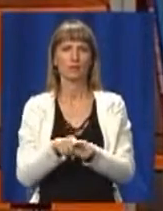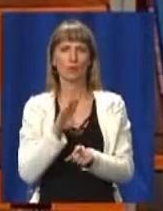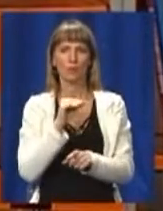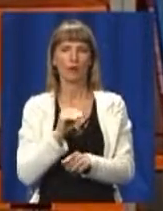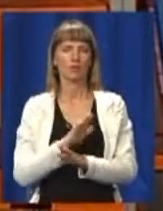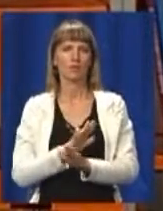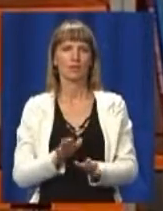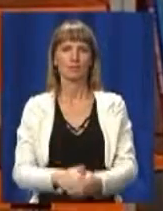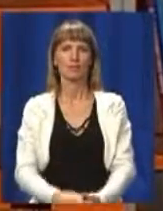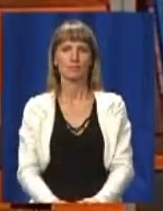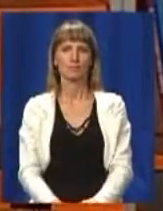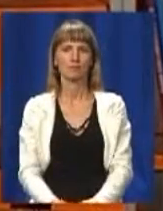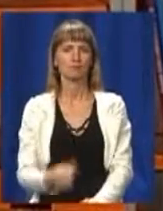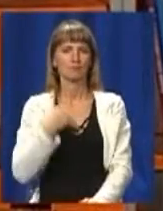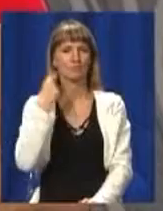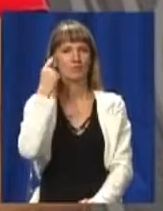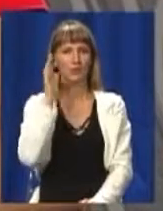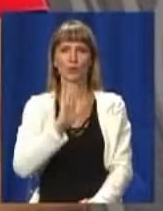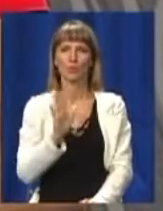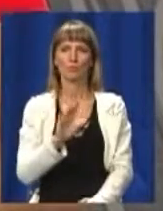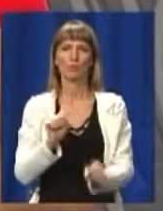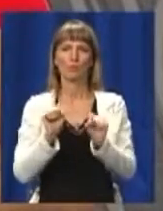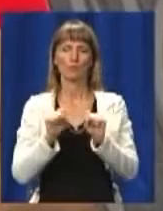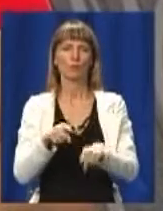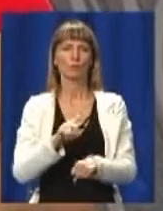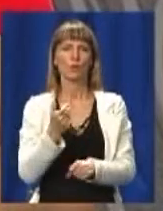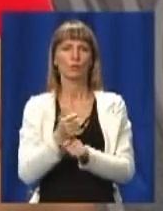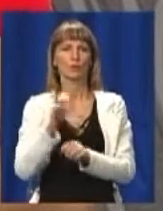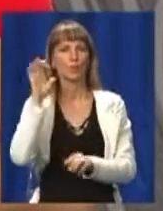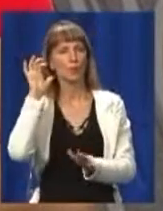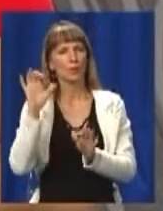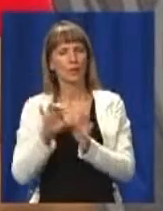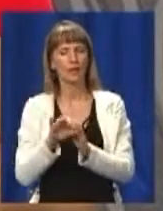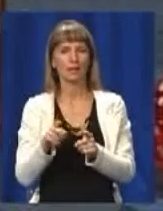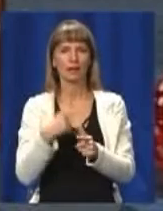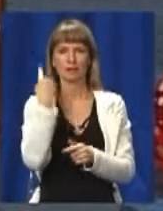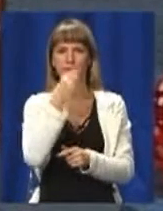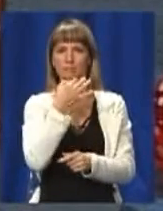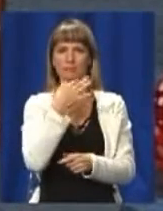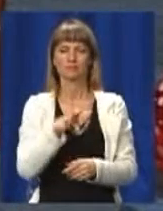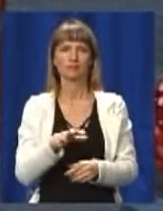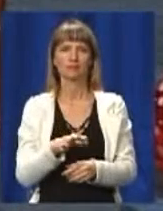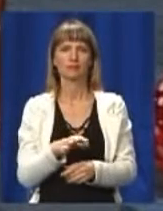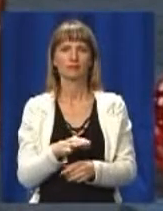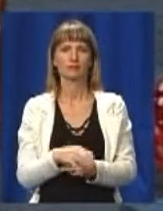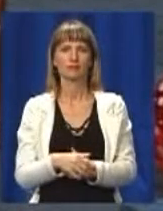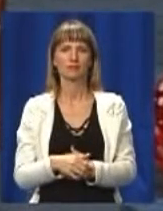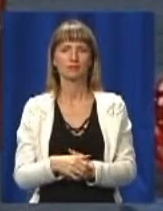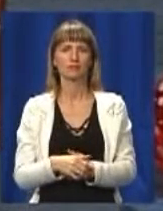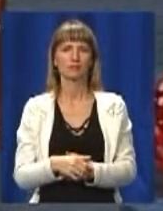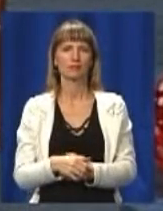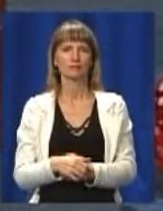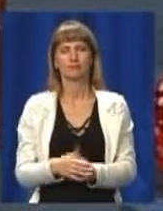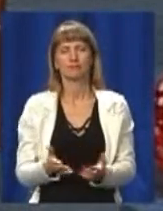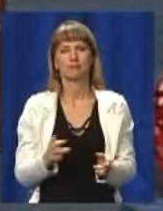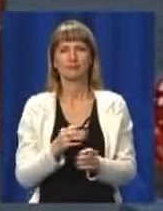дуже. Чому? Ну, можливо, тому що дуже слухняний, чи зовні не подобається? Ну, зовні